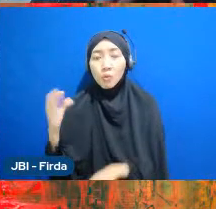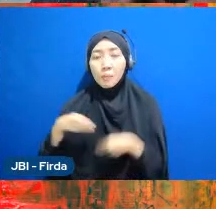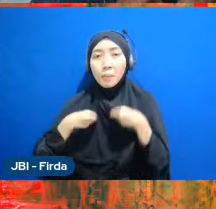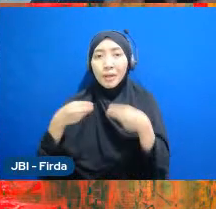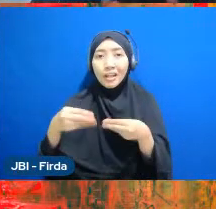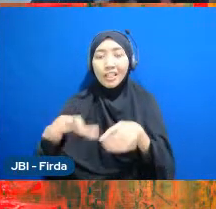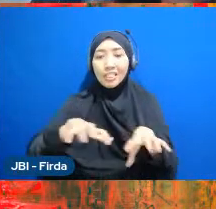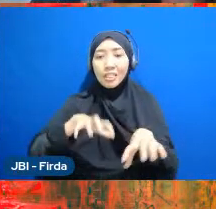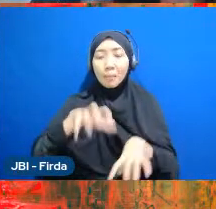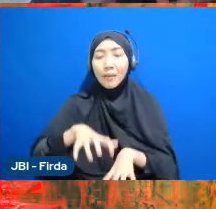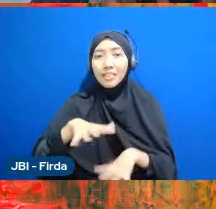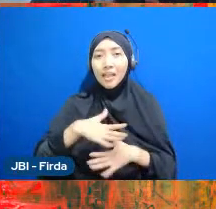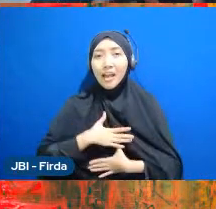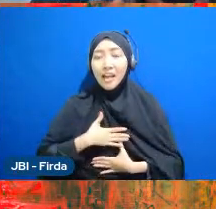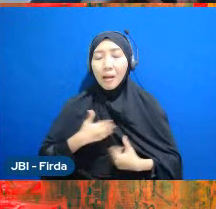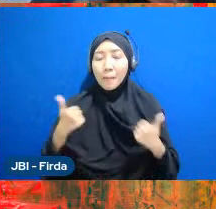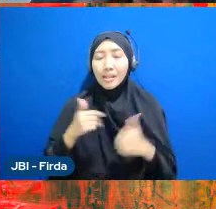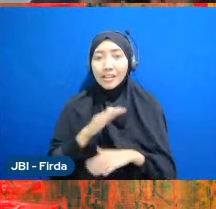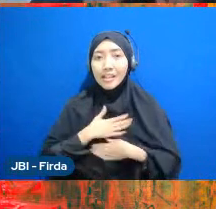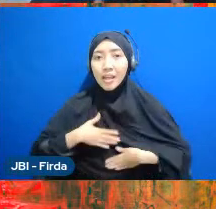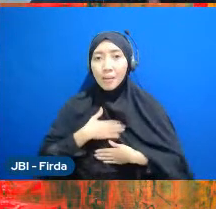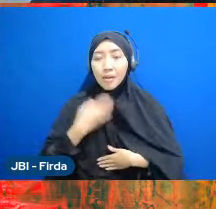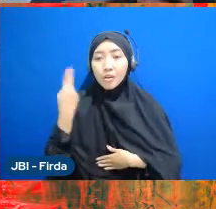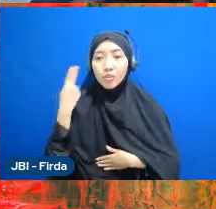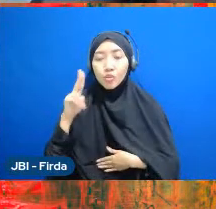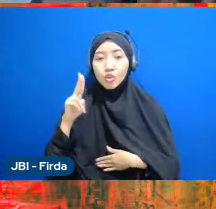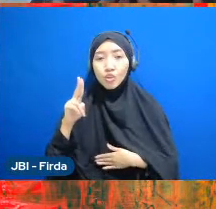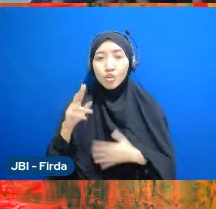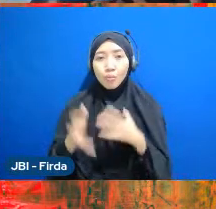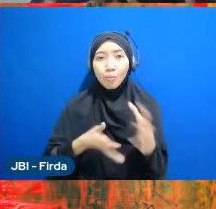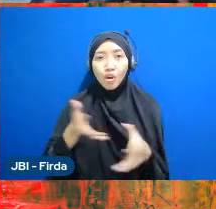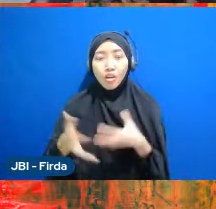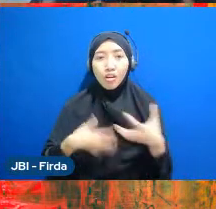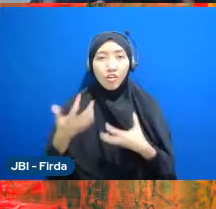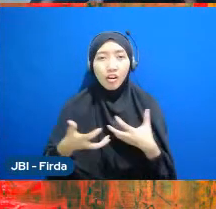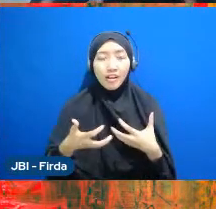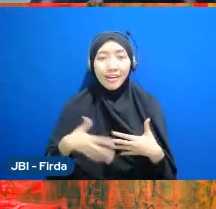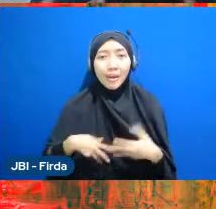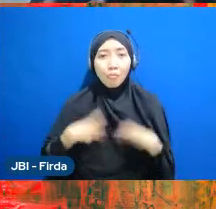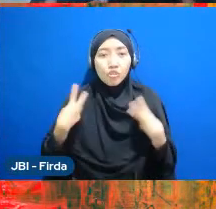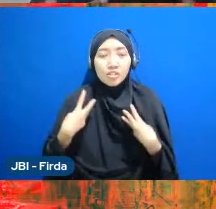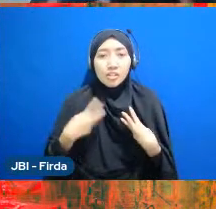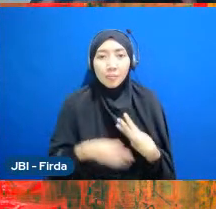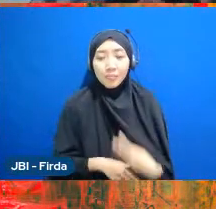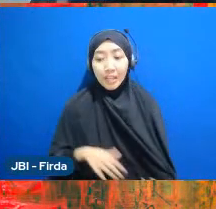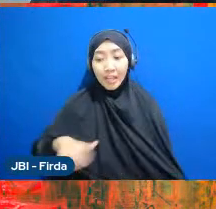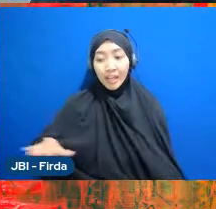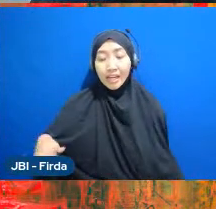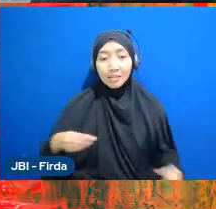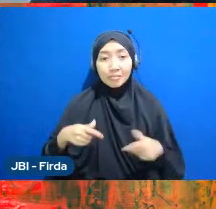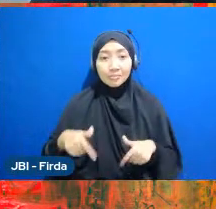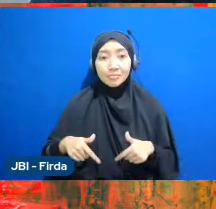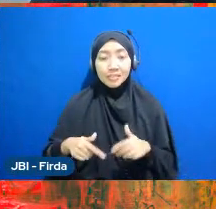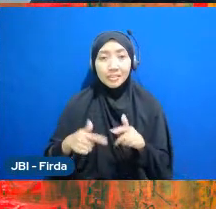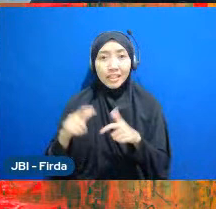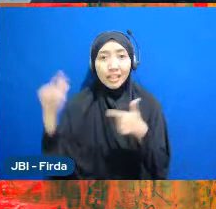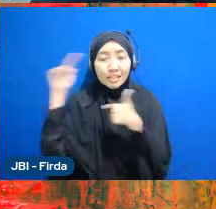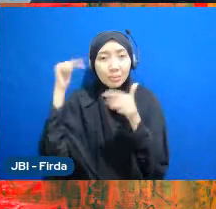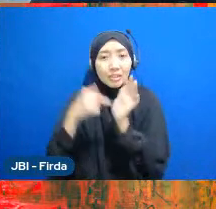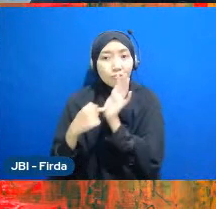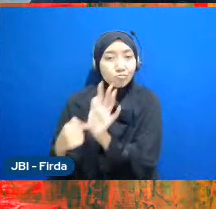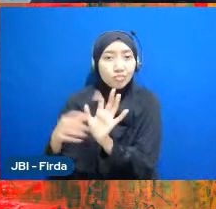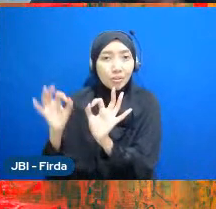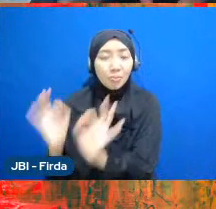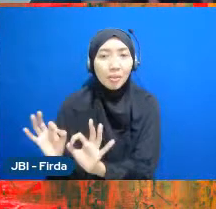tempat aman dan nyaman buat anak-anak mengasihkan emosinya. Sehingga dia mampu mengekspresikannya dengan tepat.